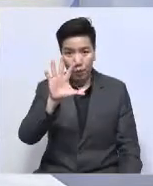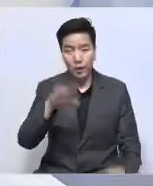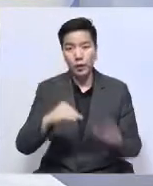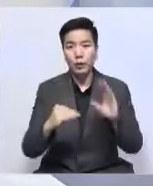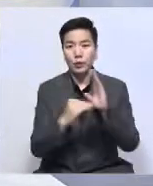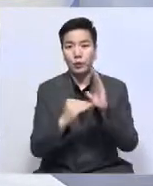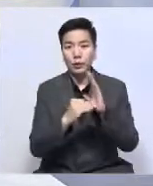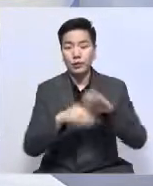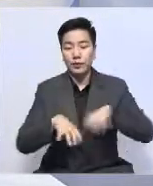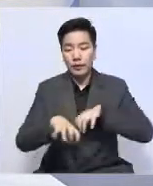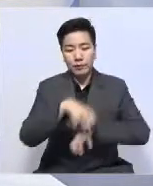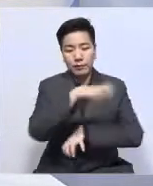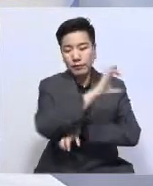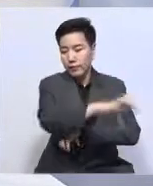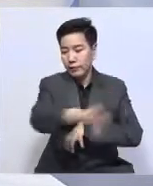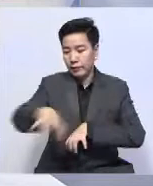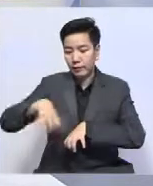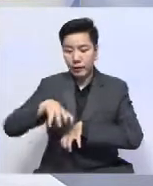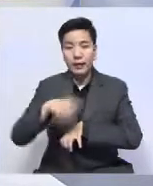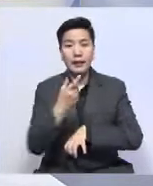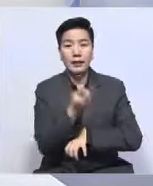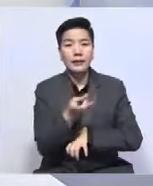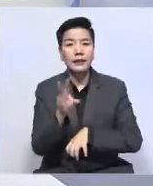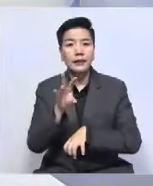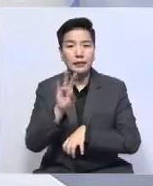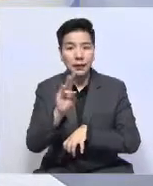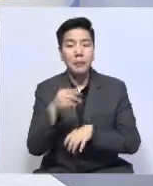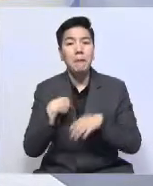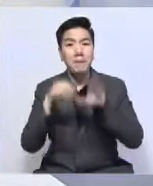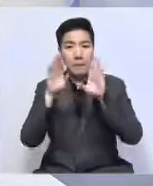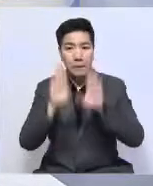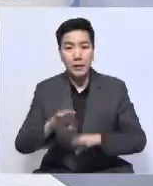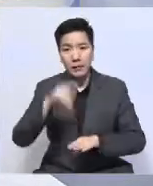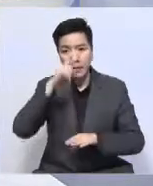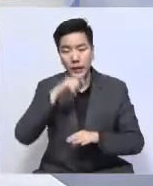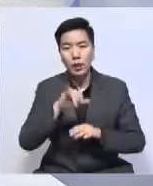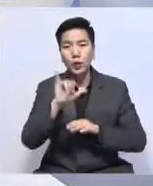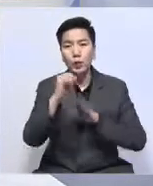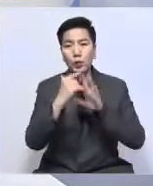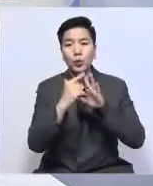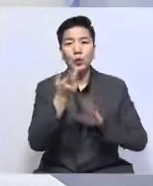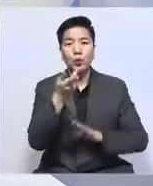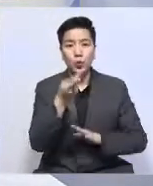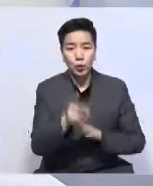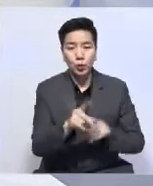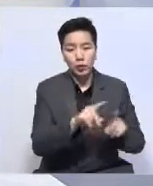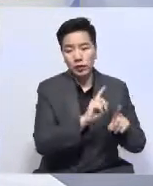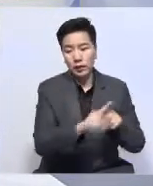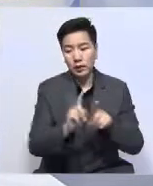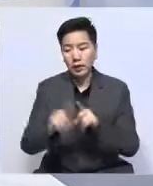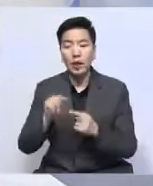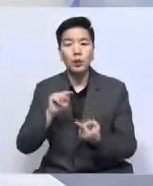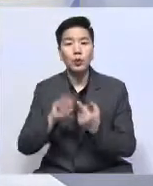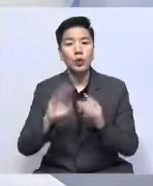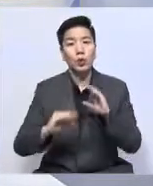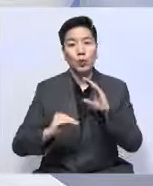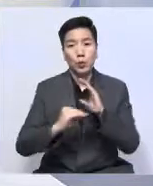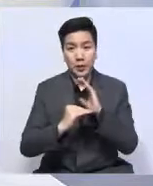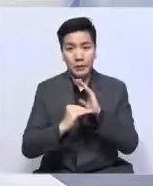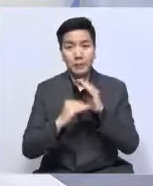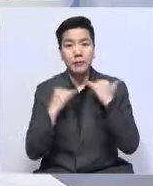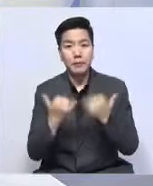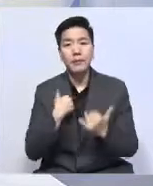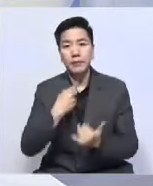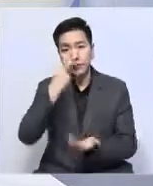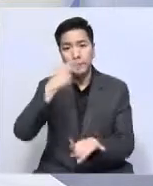ที่รอบเกาะรัตนโกสินทร์แต่ละพื้นที่ค่ะสื่อเอกลักษณ์ความเป็นไทยในแต่ละยุคสมัยในช่วงรุ่งเรืองของกรุงรัตนโกสินทร์